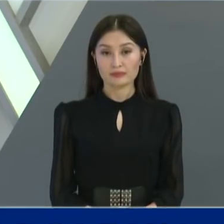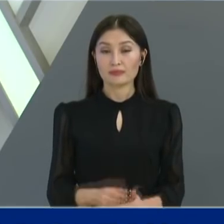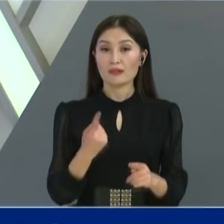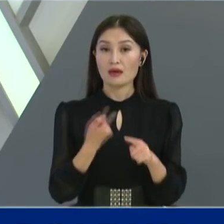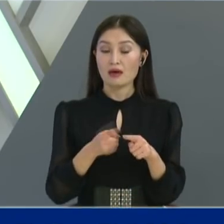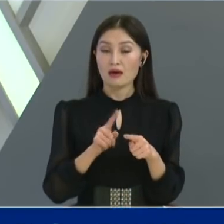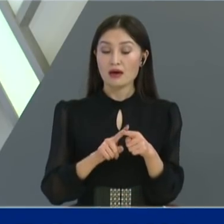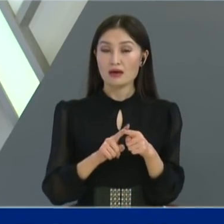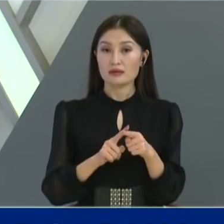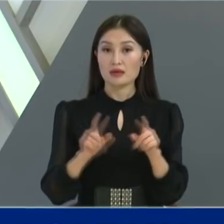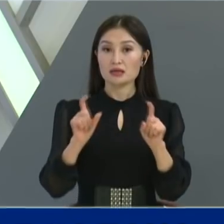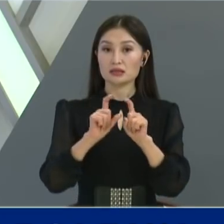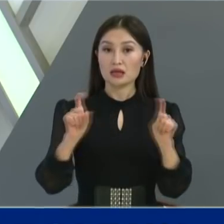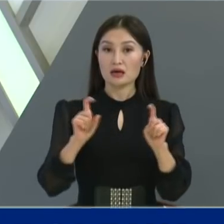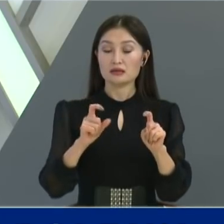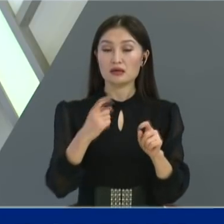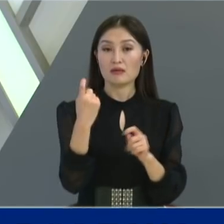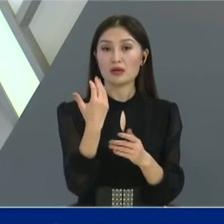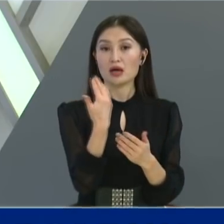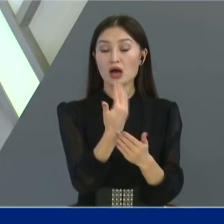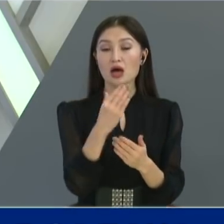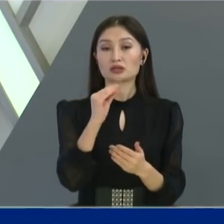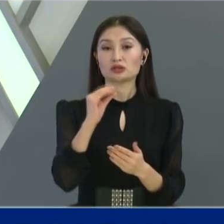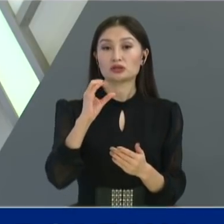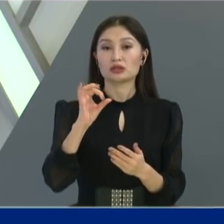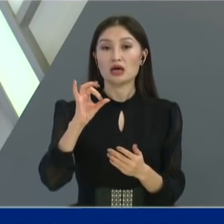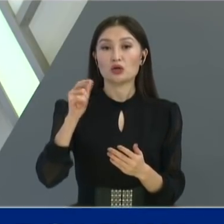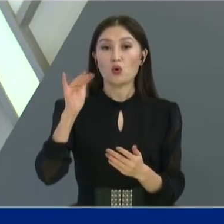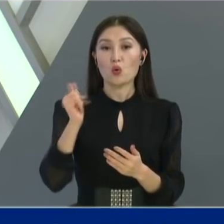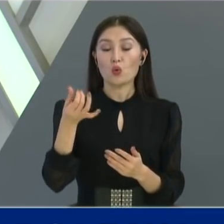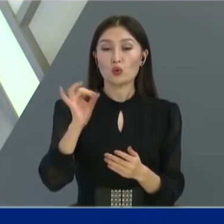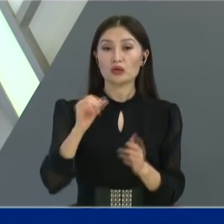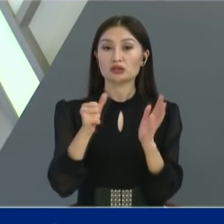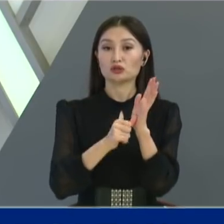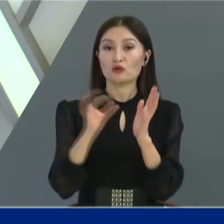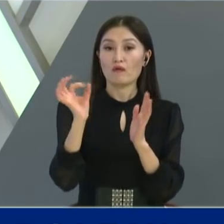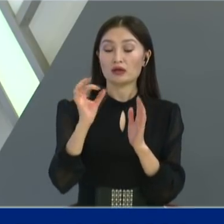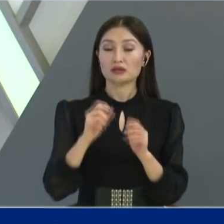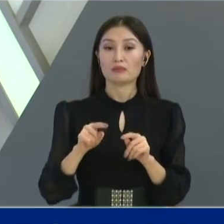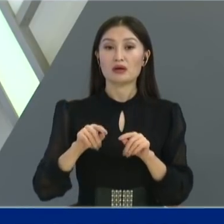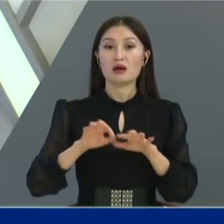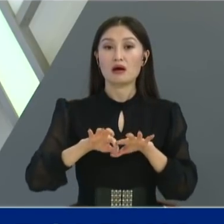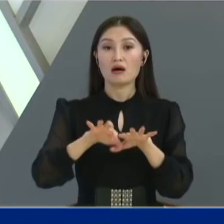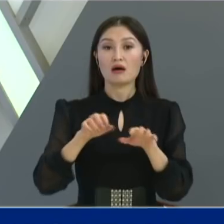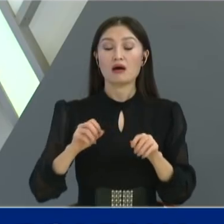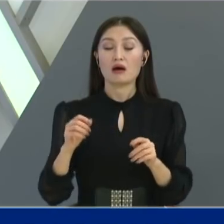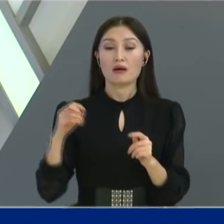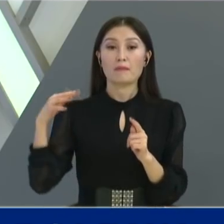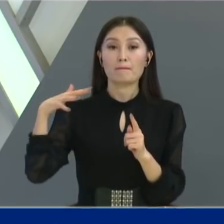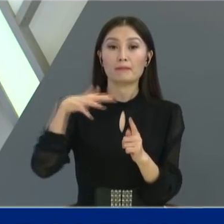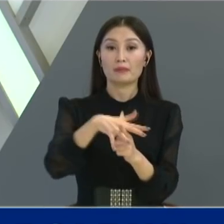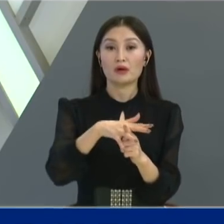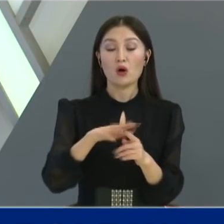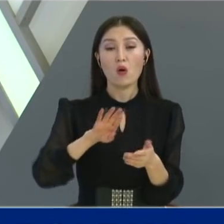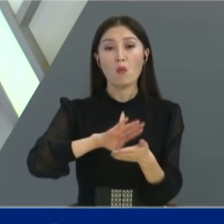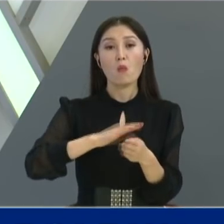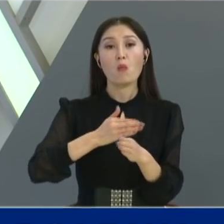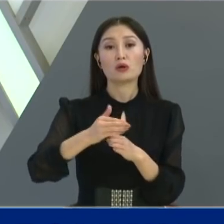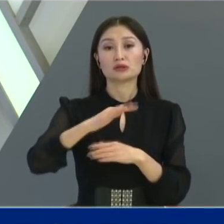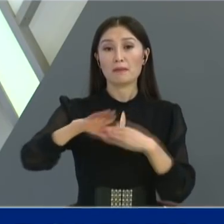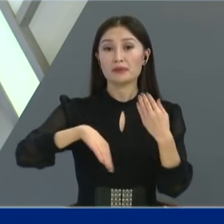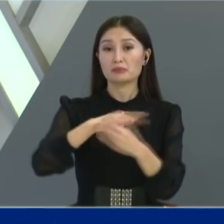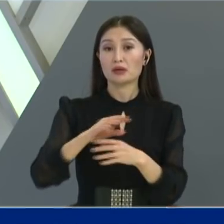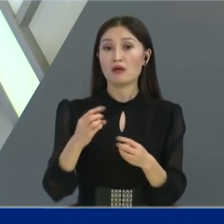Это горящее здание принадлежит месторождению Джероль. 6 октября неизвестные ворвались в производственную зону и после беспорядков подожгли